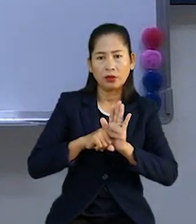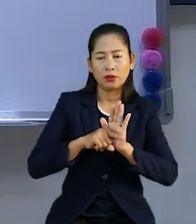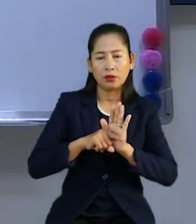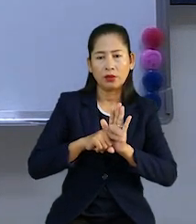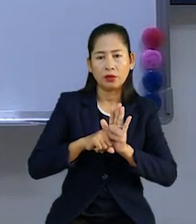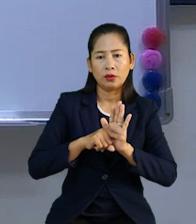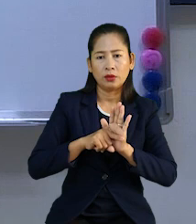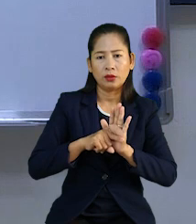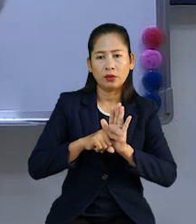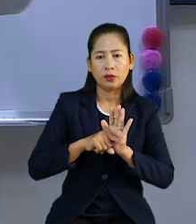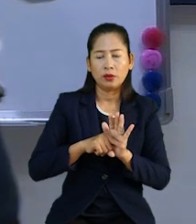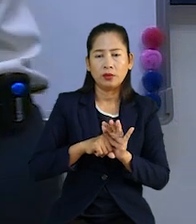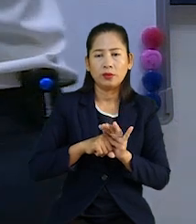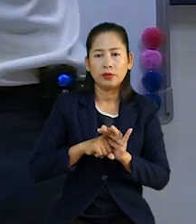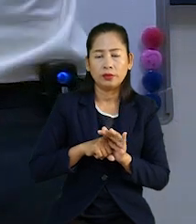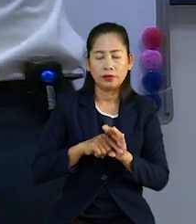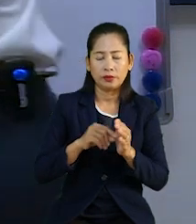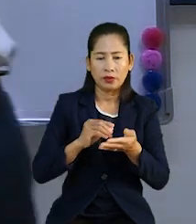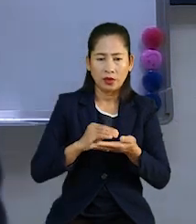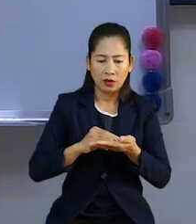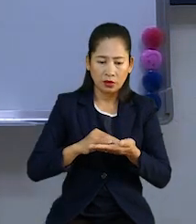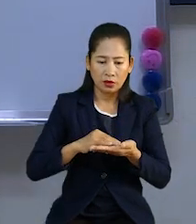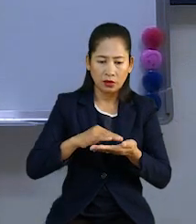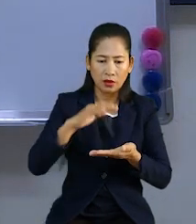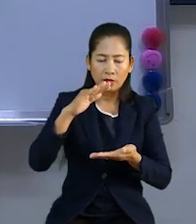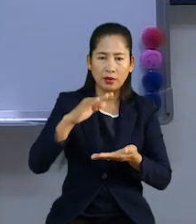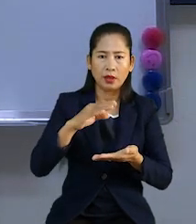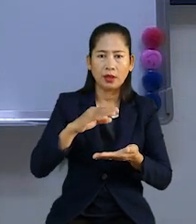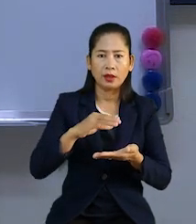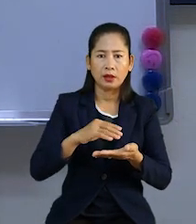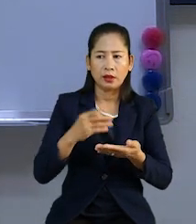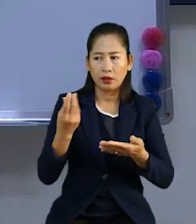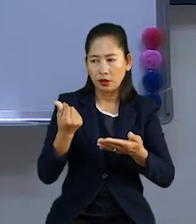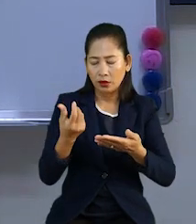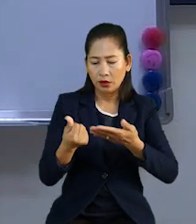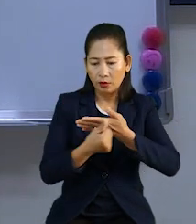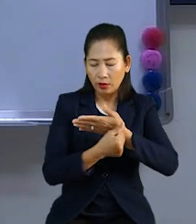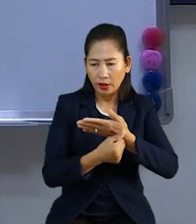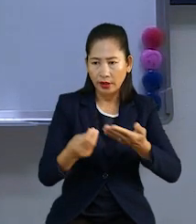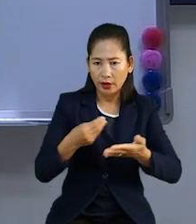đọ nắng đầm lấy tùng nình